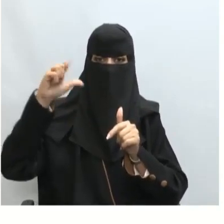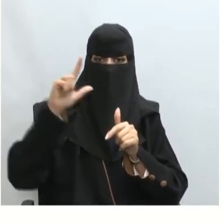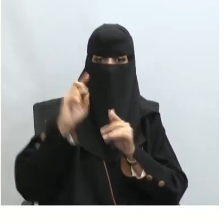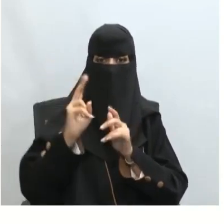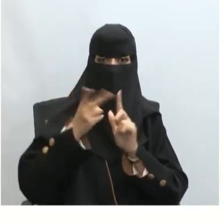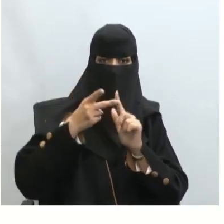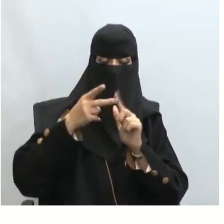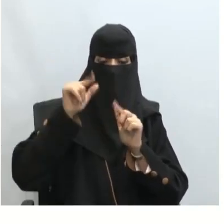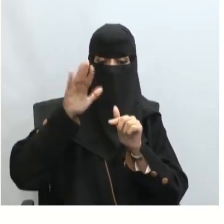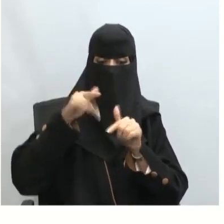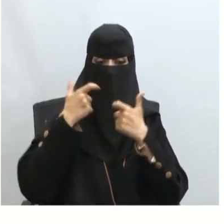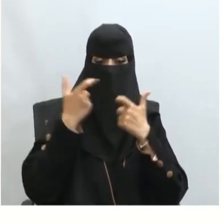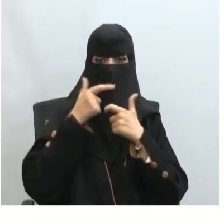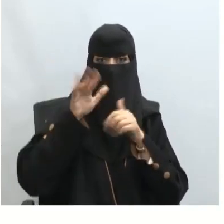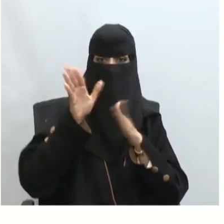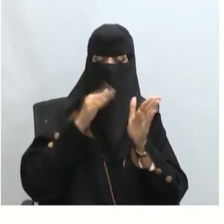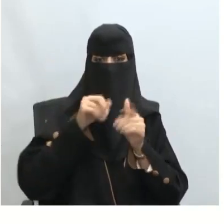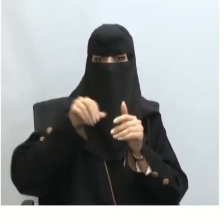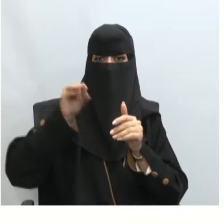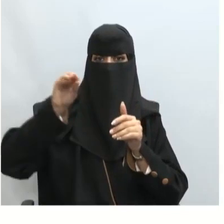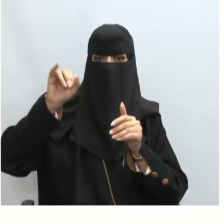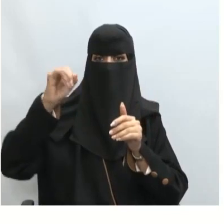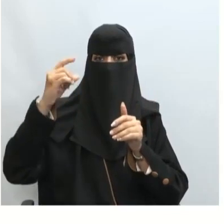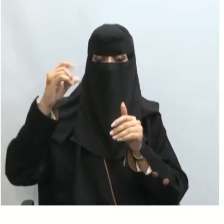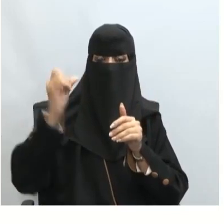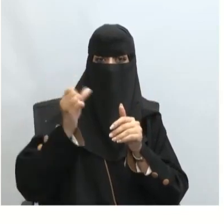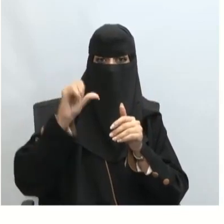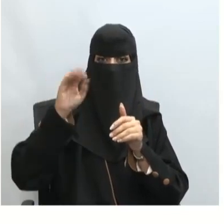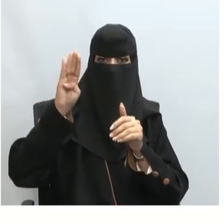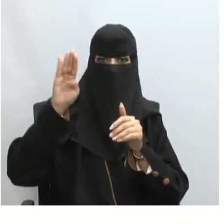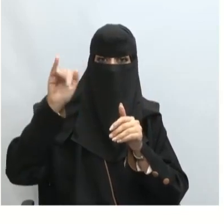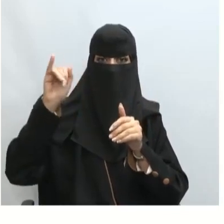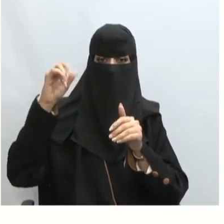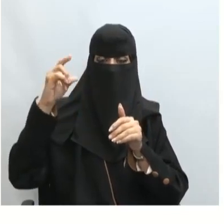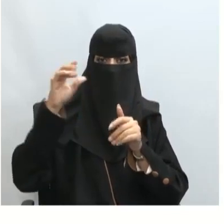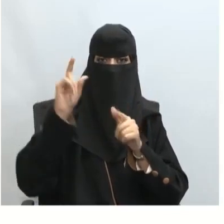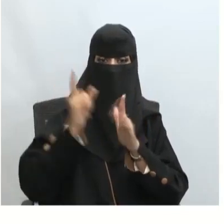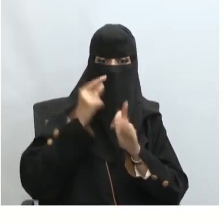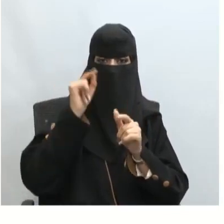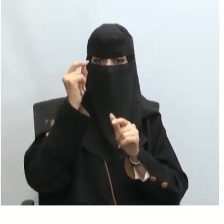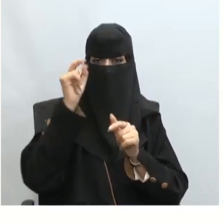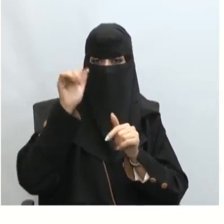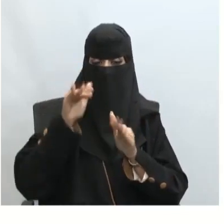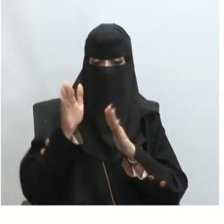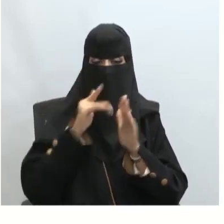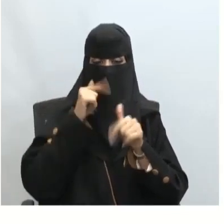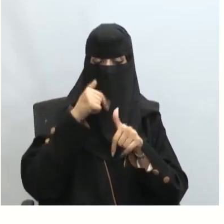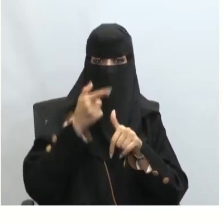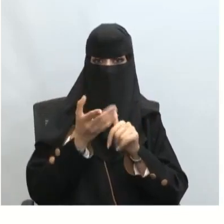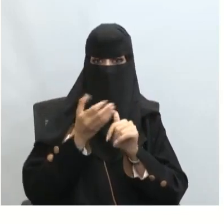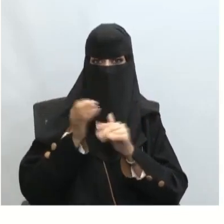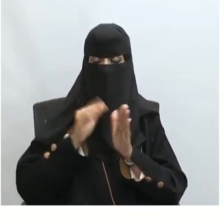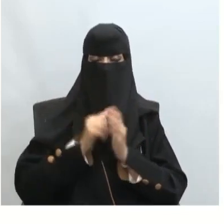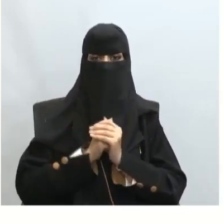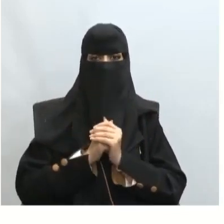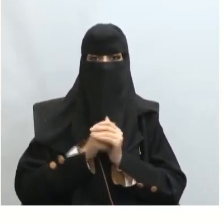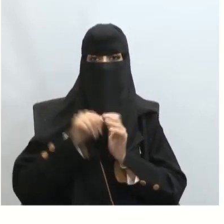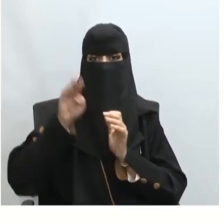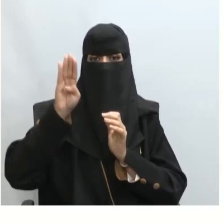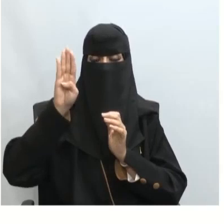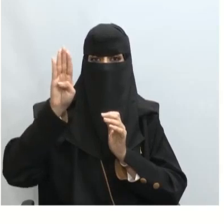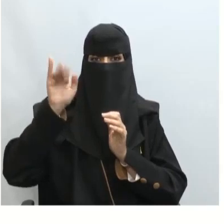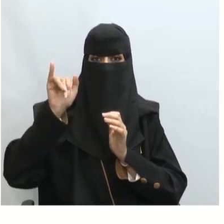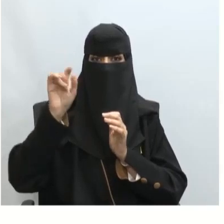الثانوي لاحظ وجود الهيدروكسيل على ذر الكربون الوسطيه هنا سيعطيني كيتون